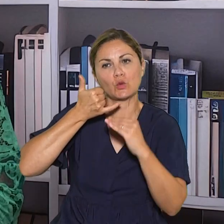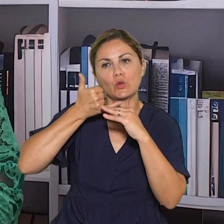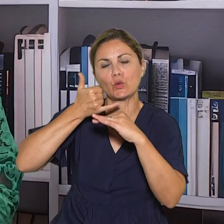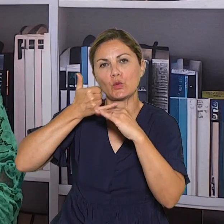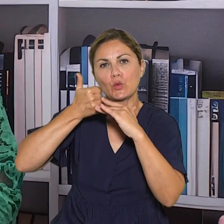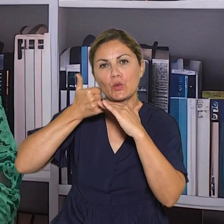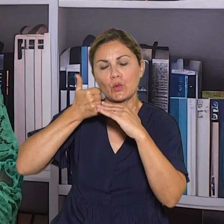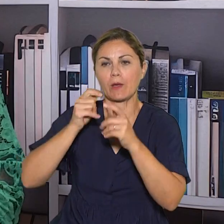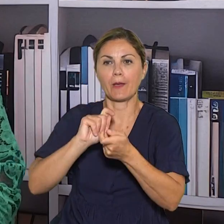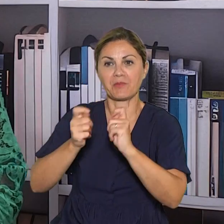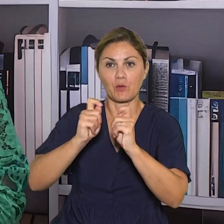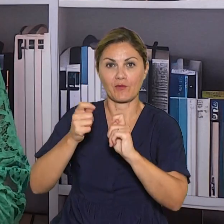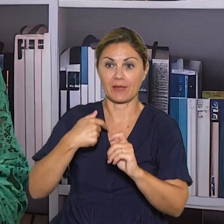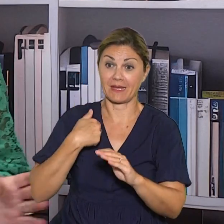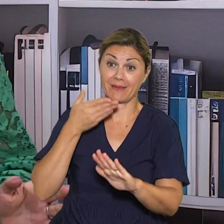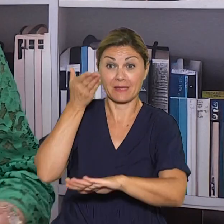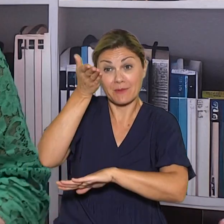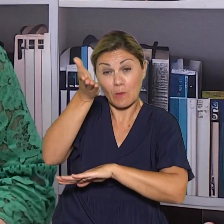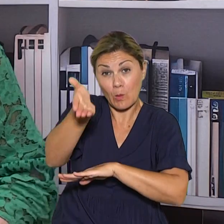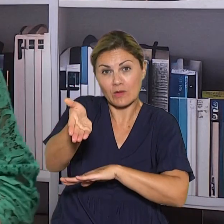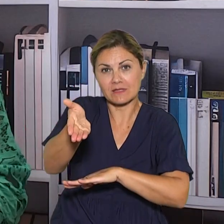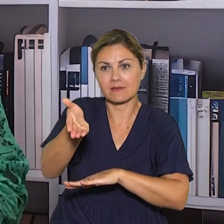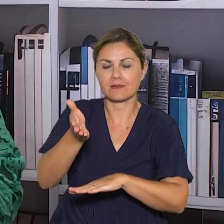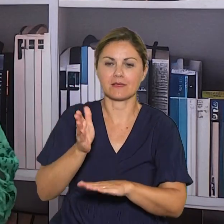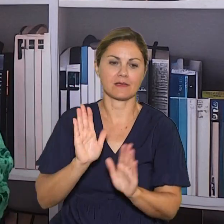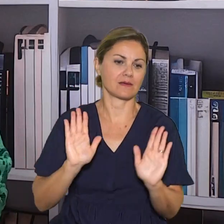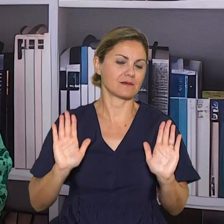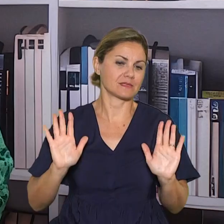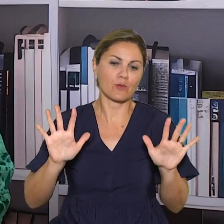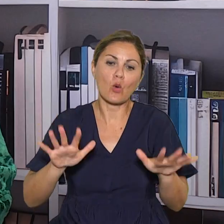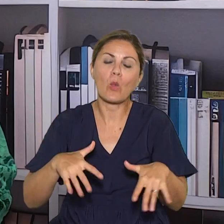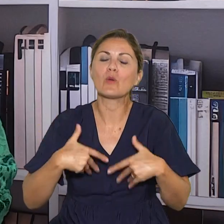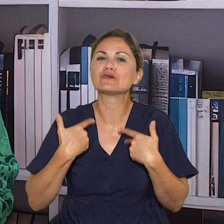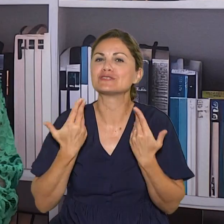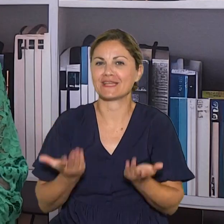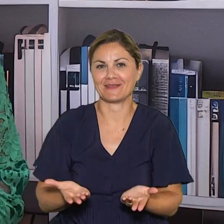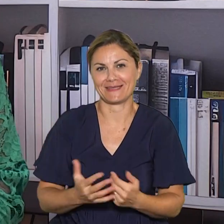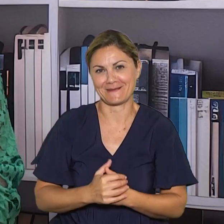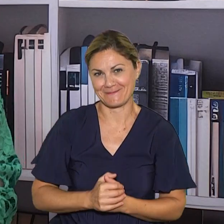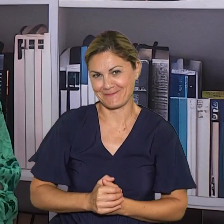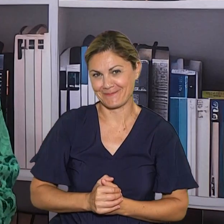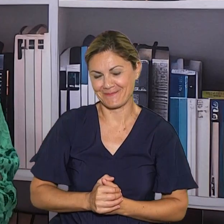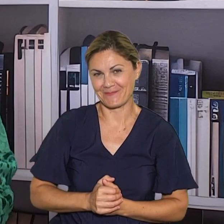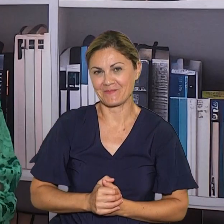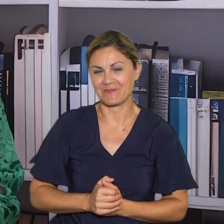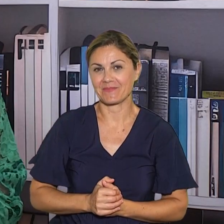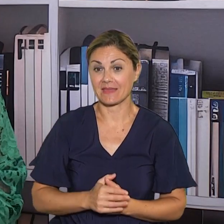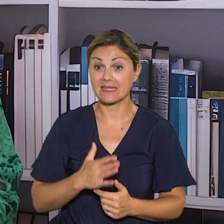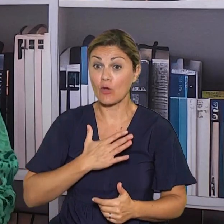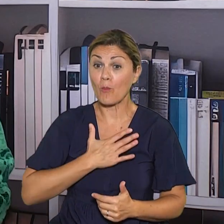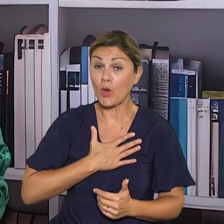nazvala i rekla da bi ja dolazila, tako sam počela dolaziti. Ja sam stvarno oduševljena. Ali u mojoj rodbini su svi